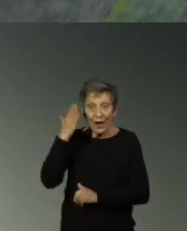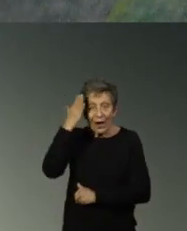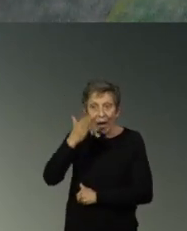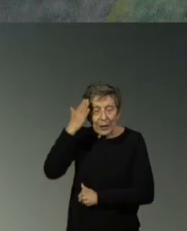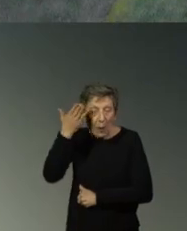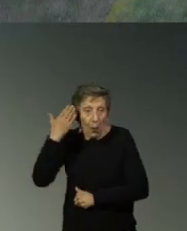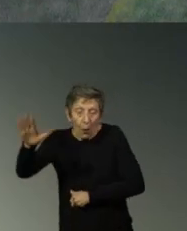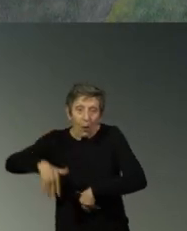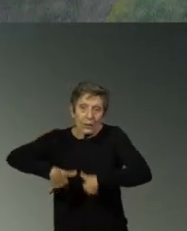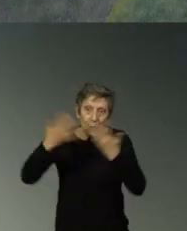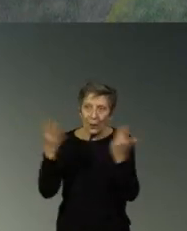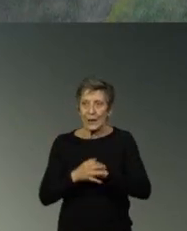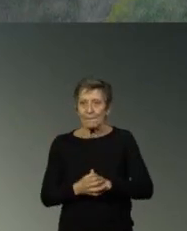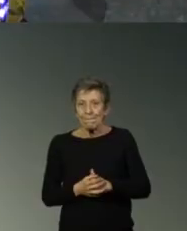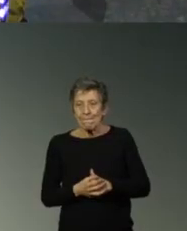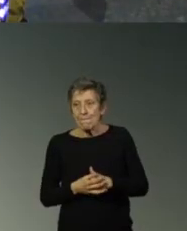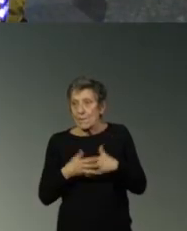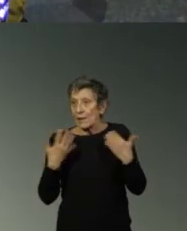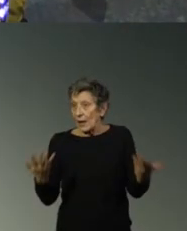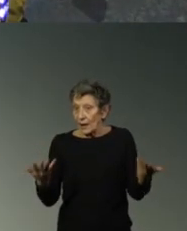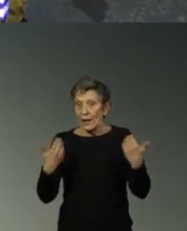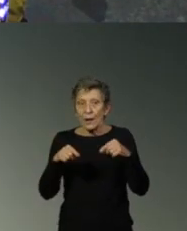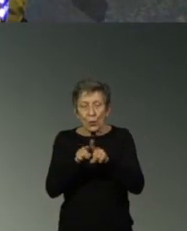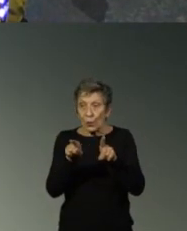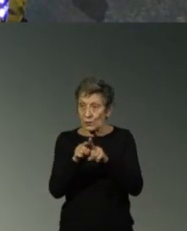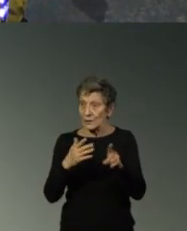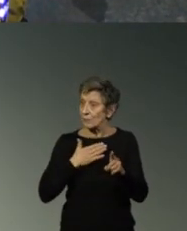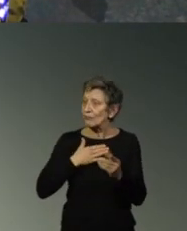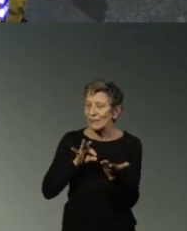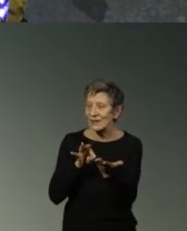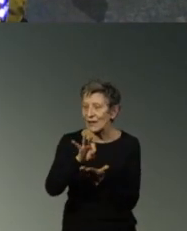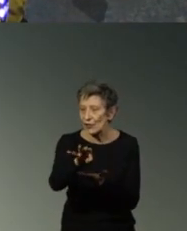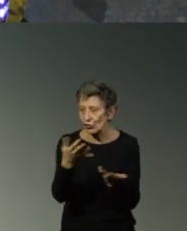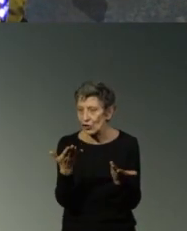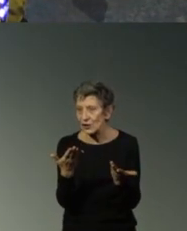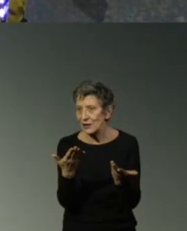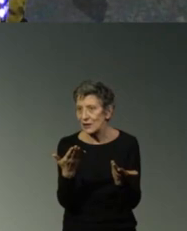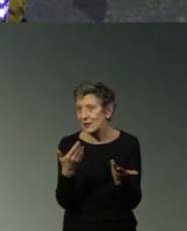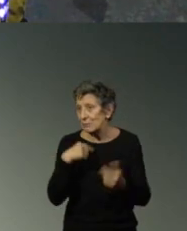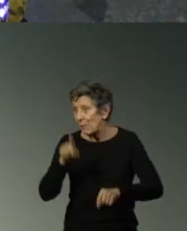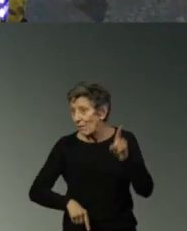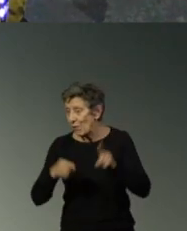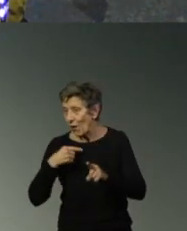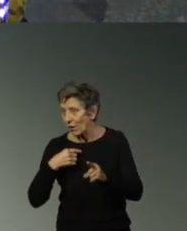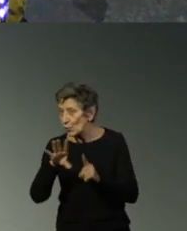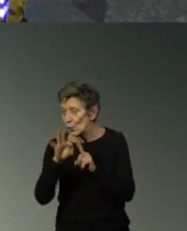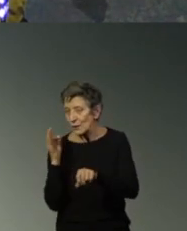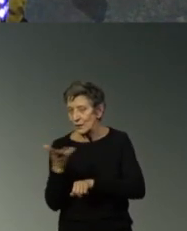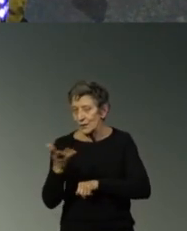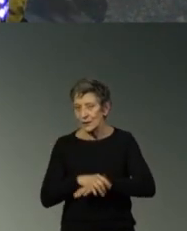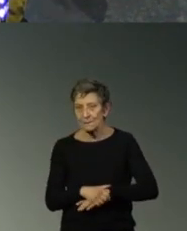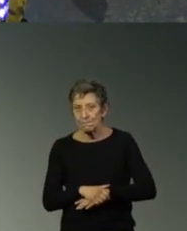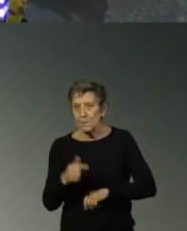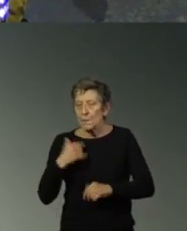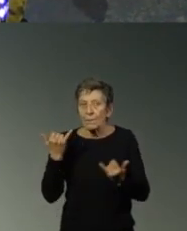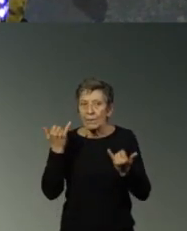autre et puis après il y a la stratégie que j'ai moi adoptée à certains moments qui est